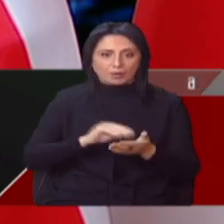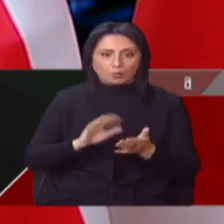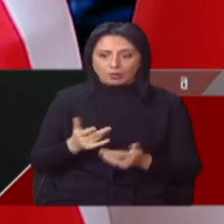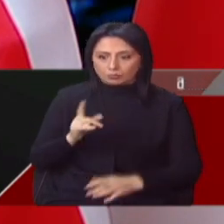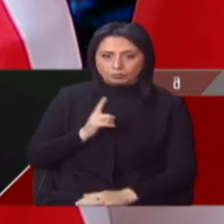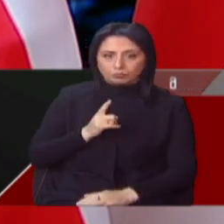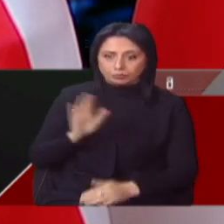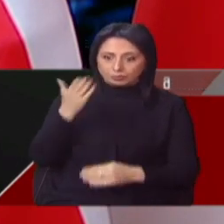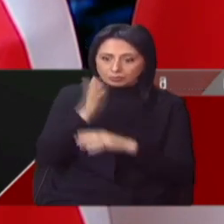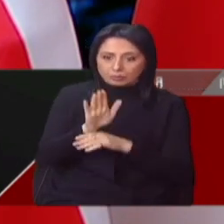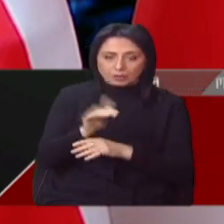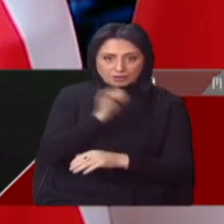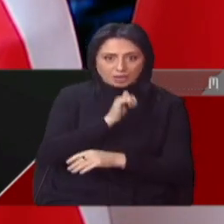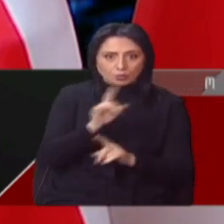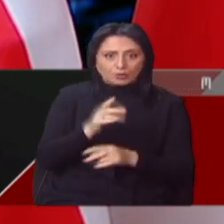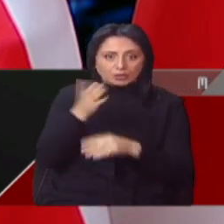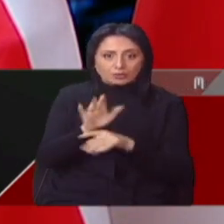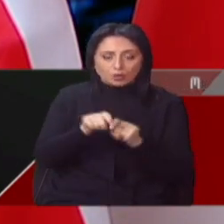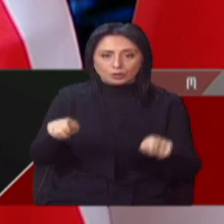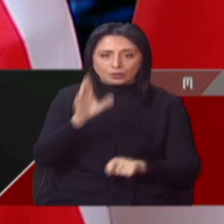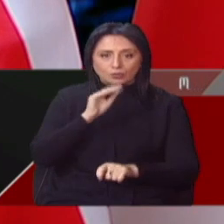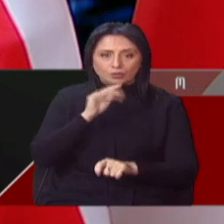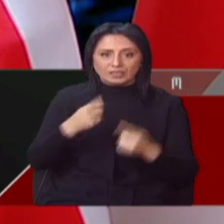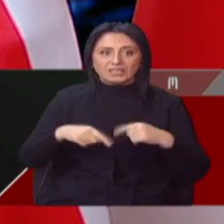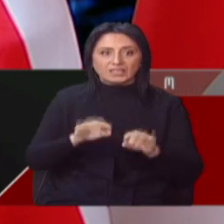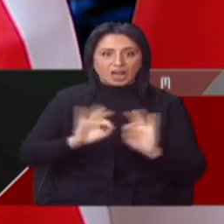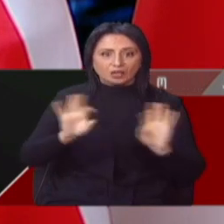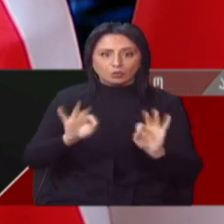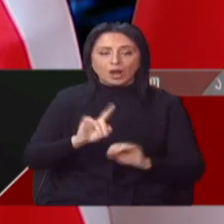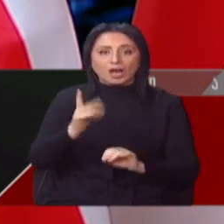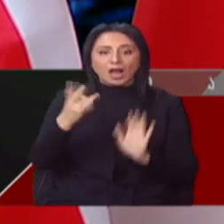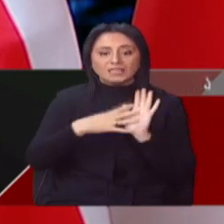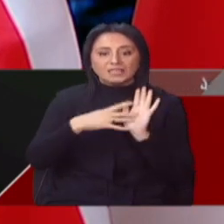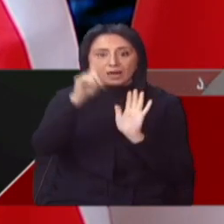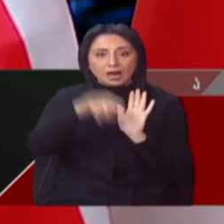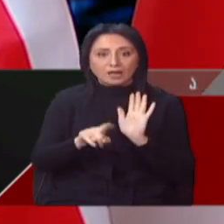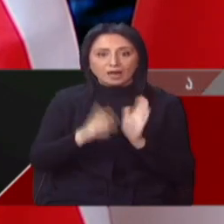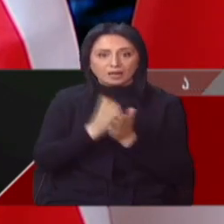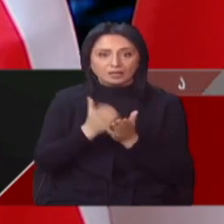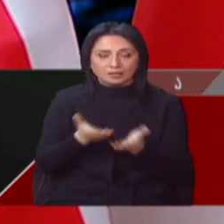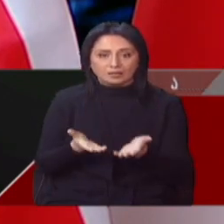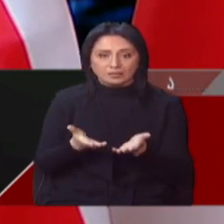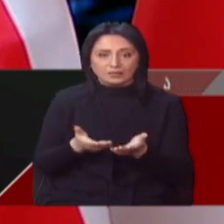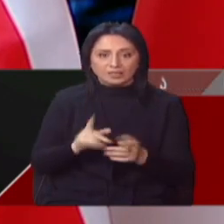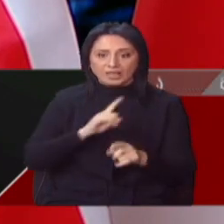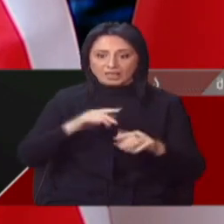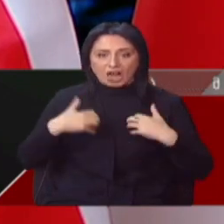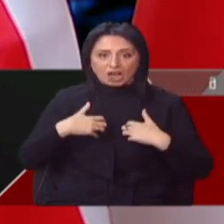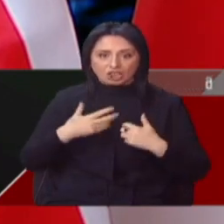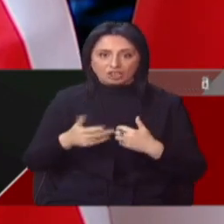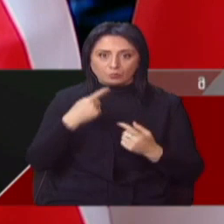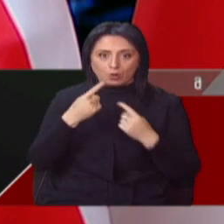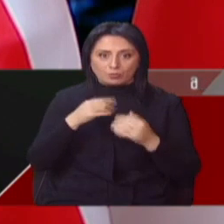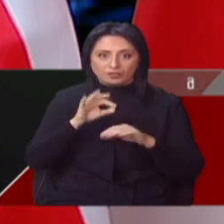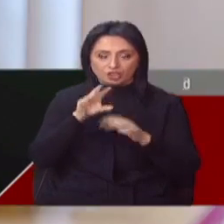denit în rogoșel, ba casa, i dumlo documente, da, s-a zgadat, s-a rauxnar, n-ari, am samu pe doge, mă și romelic, da, ce care a scurgat, s-a